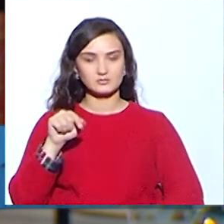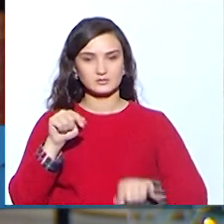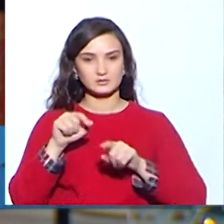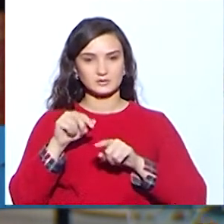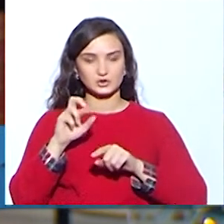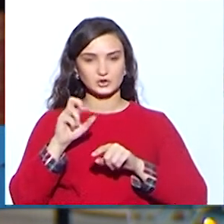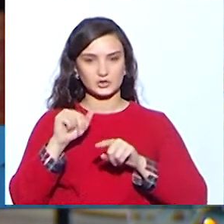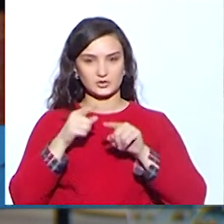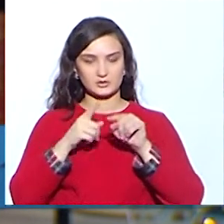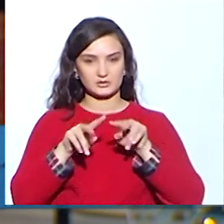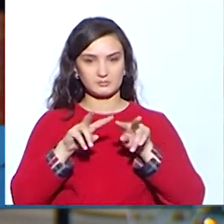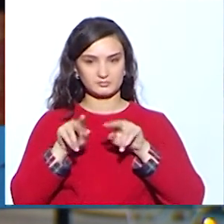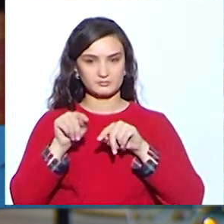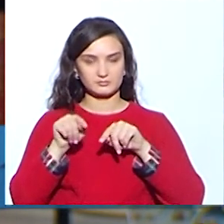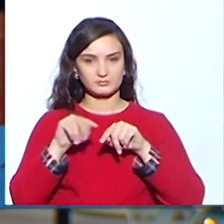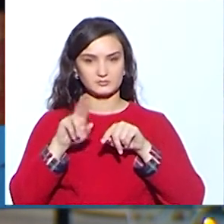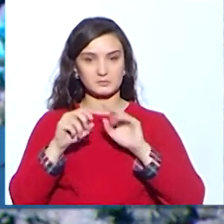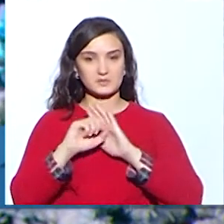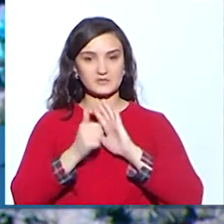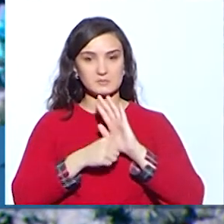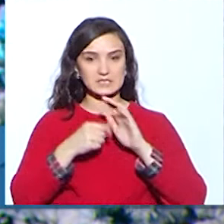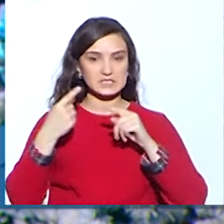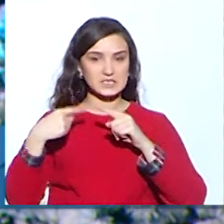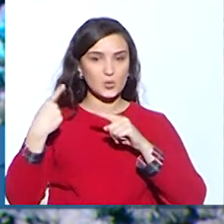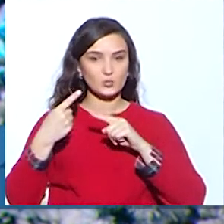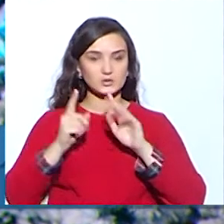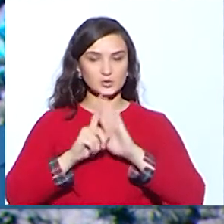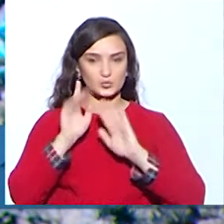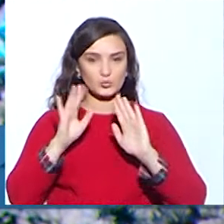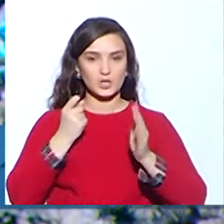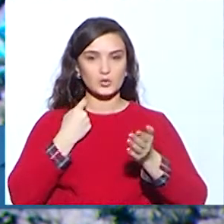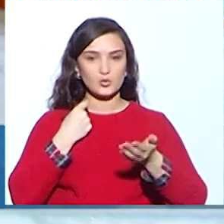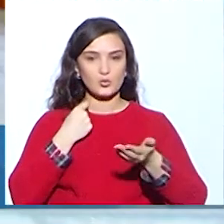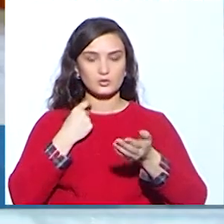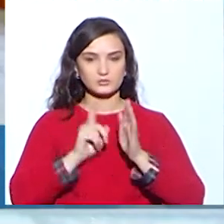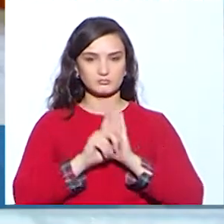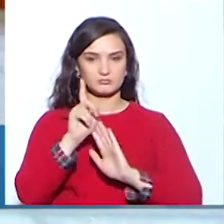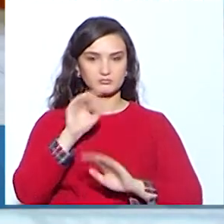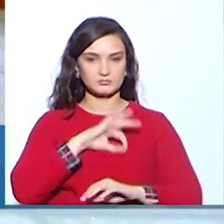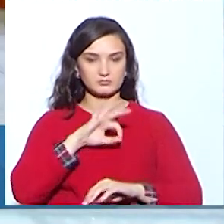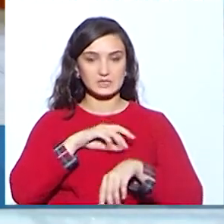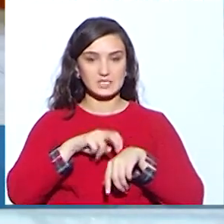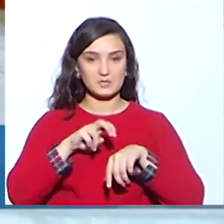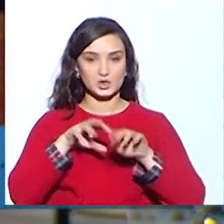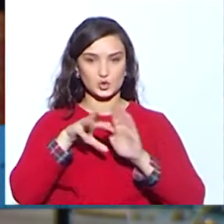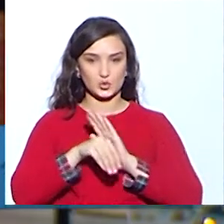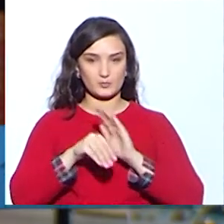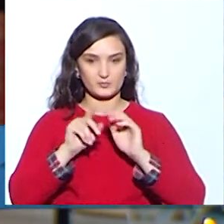ჟღერადობით ჩვენ ჭაჭას გავს და მე-16 საუკუნიდან დაიწყეს მხოლოდ ალკოჰოლის გამოყენება სამედიცინო